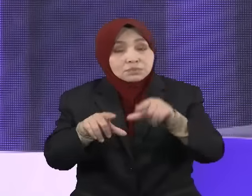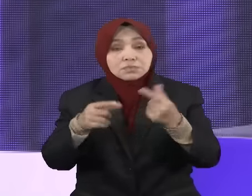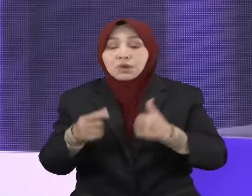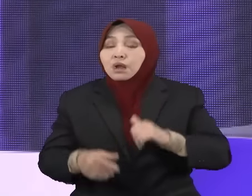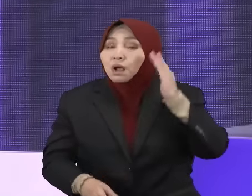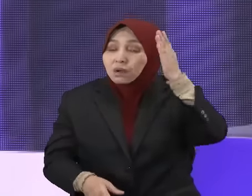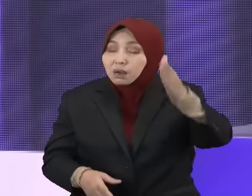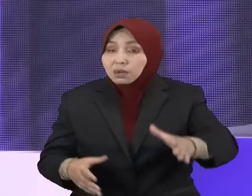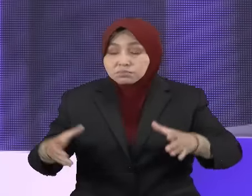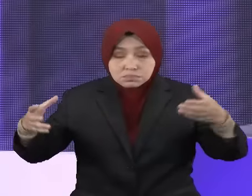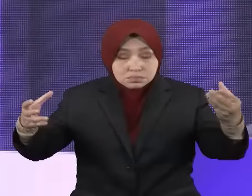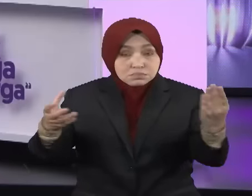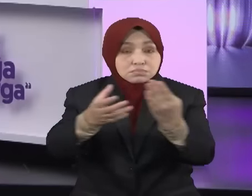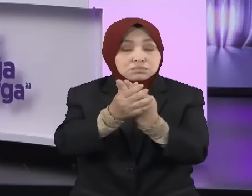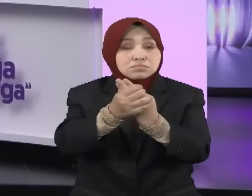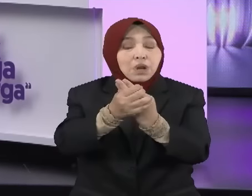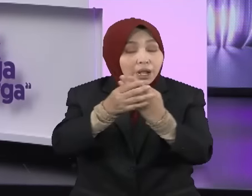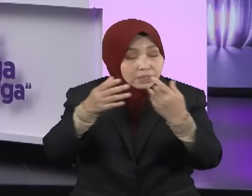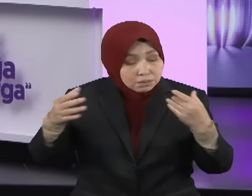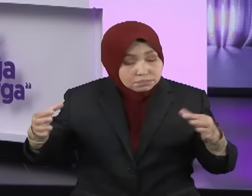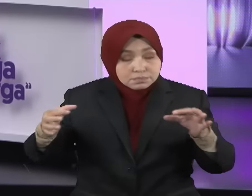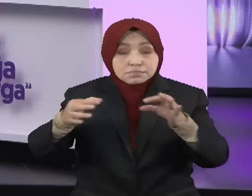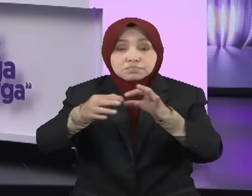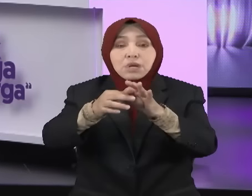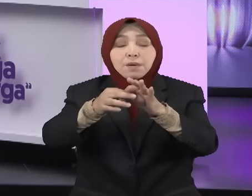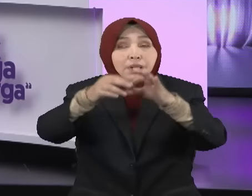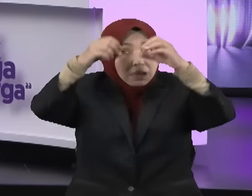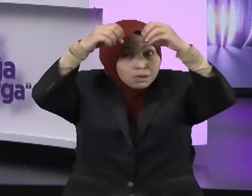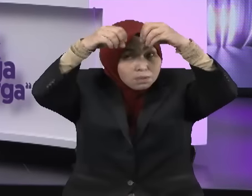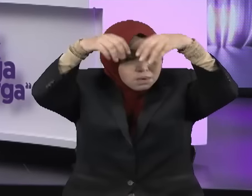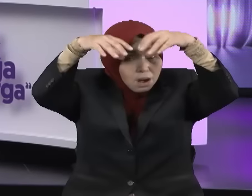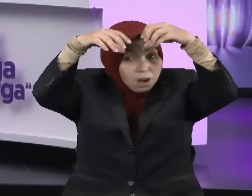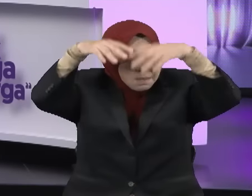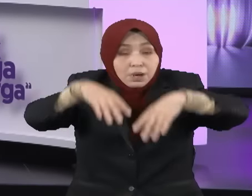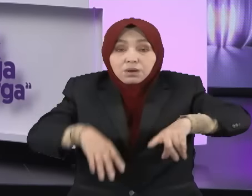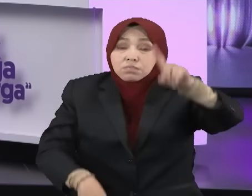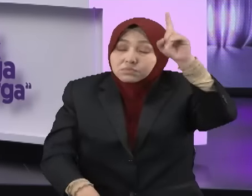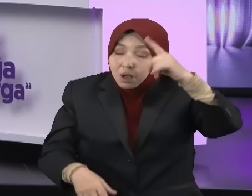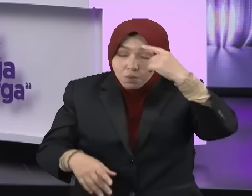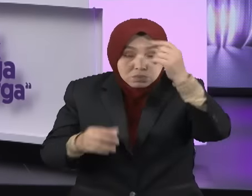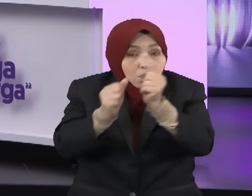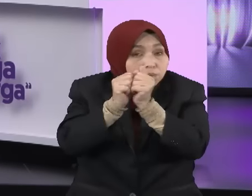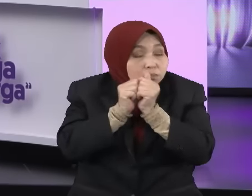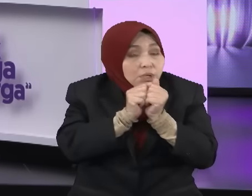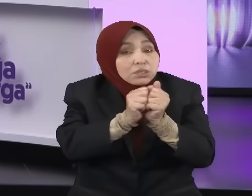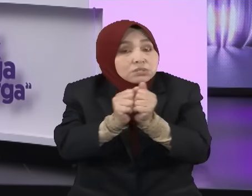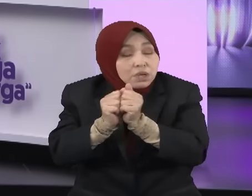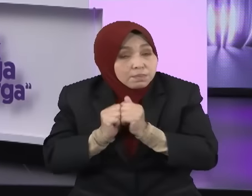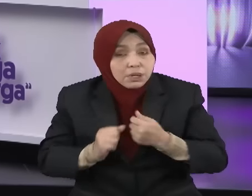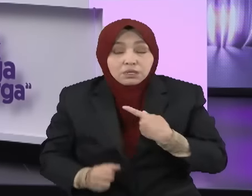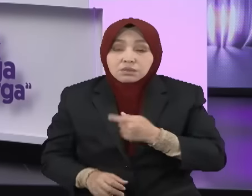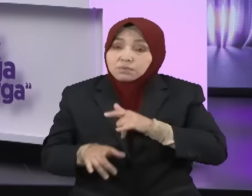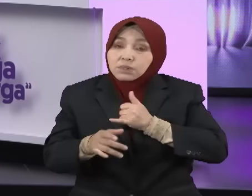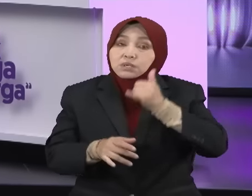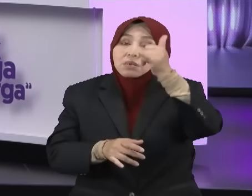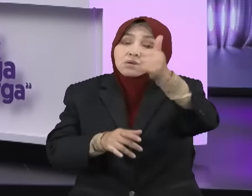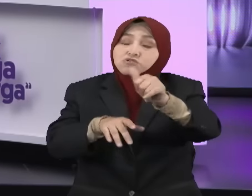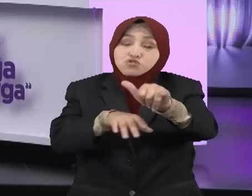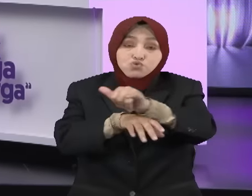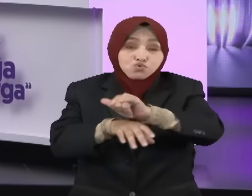akan menyatukan kita. Menyatukan kita kepada rahmat Allah, menyatukan kita untuk sama-sama ke syurga Allah Subhanahu Wa